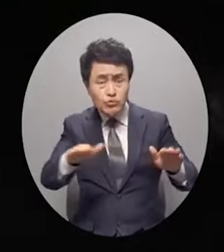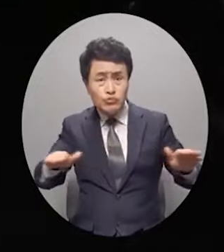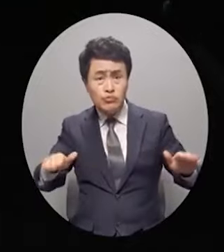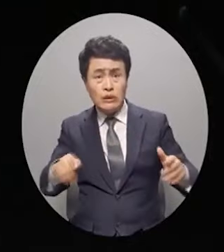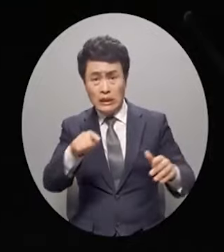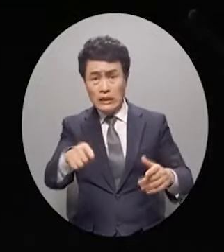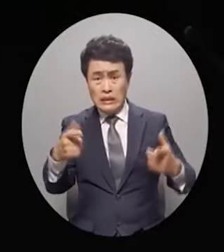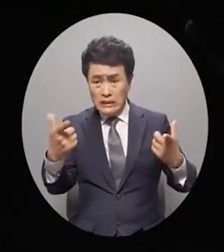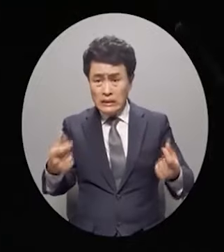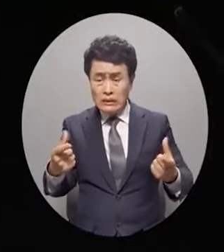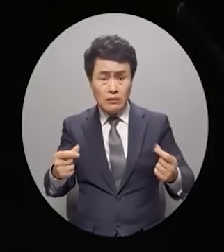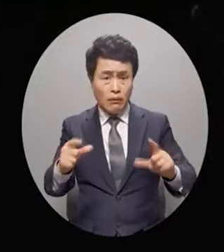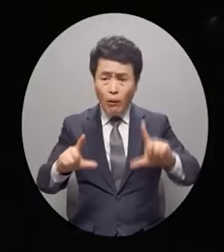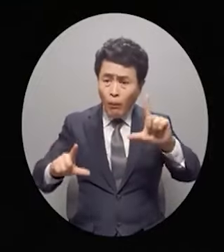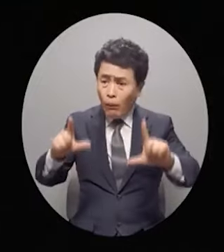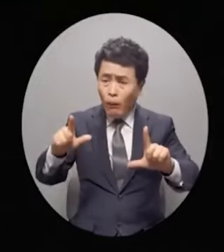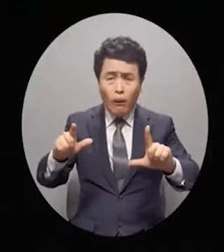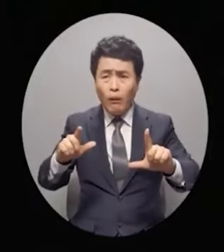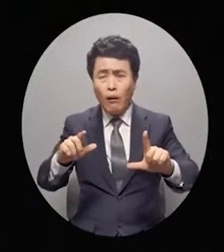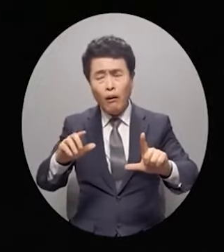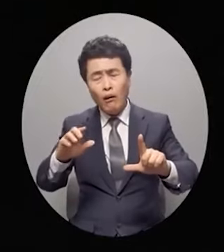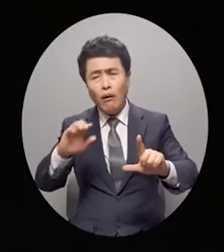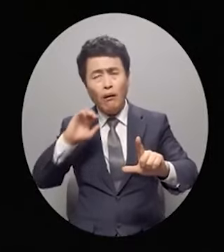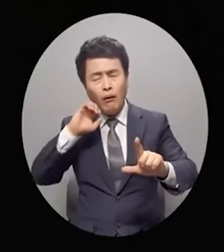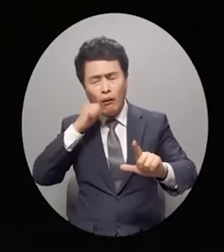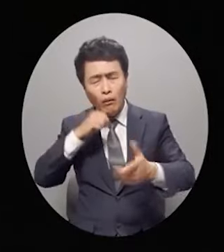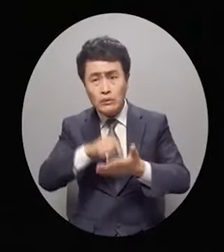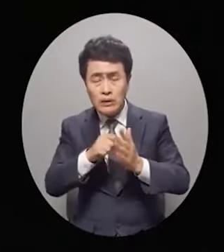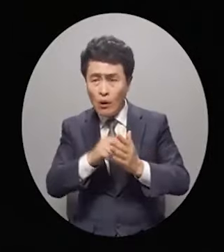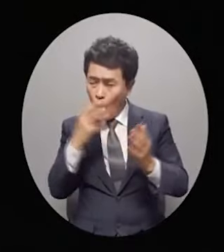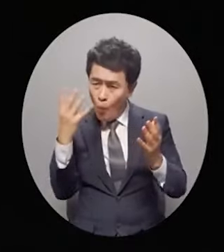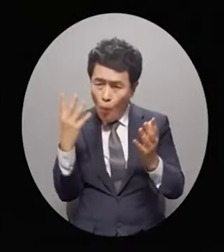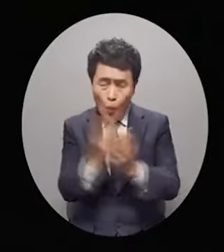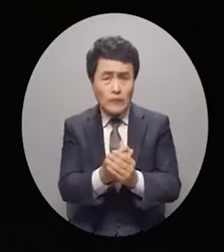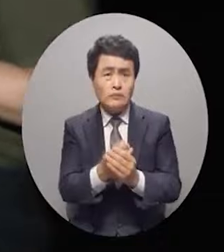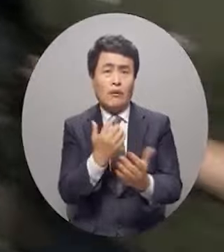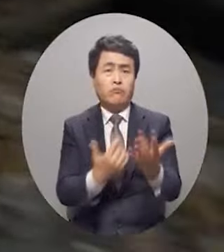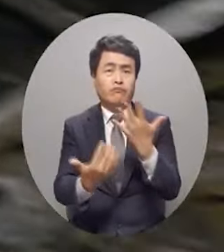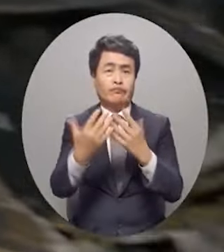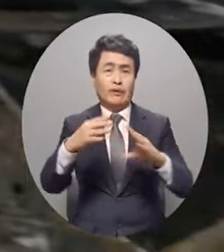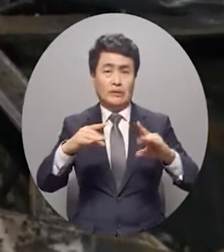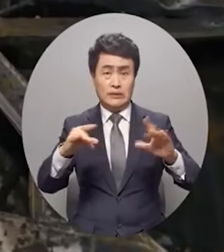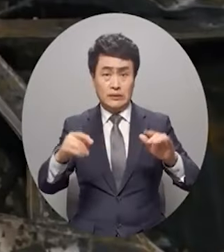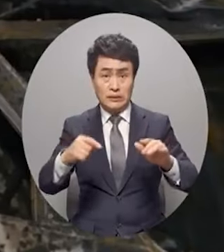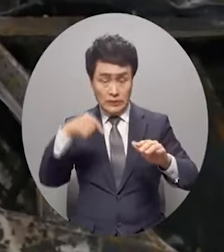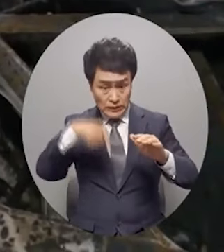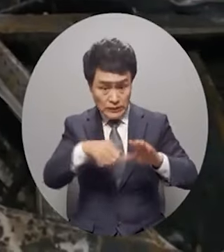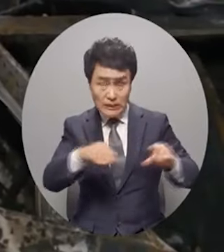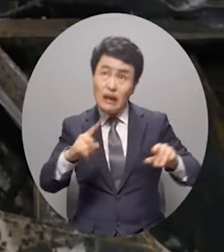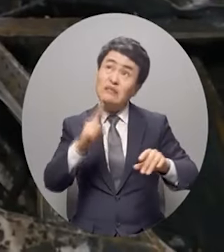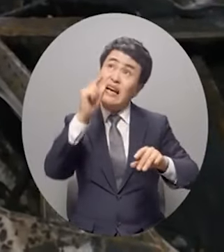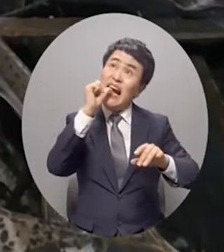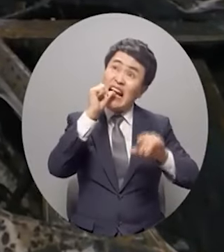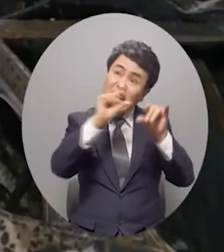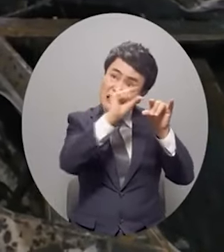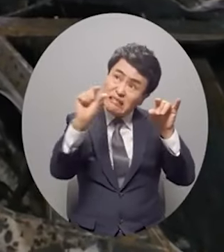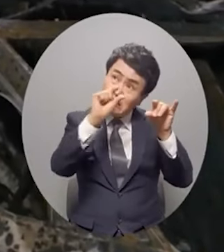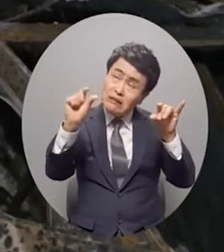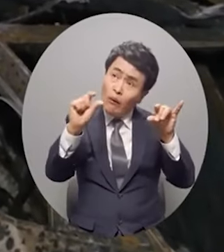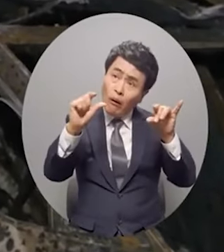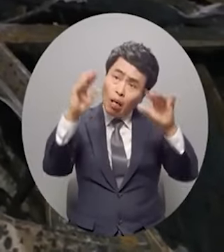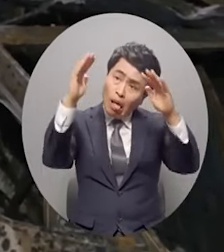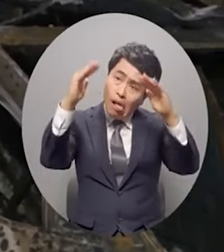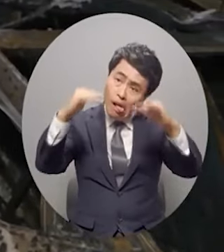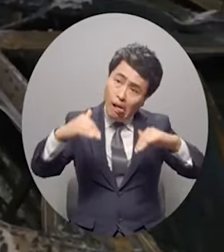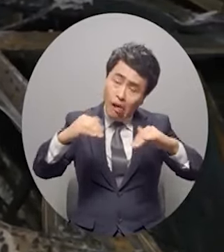이렇게 형체를 알아볼 수 없을 정도로 완전히 불에 탄 상태고 지하 주차장의 철제 구조물들까지